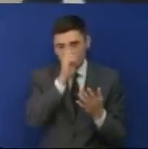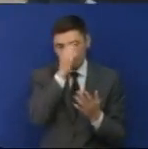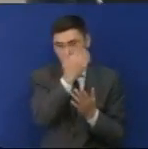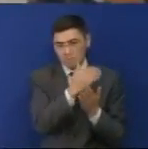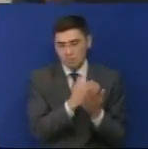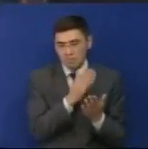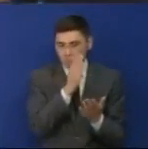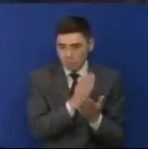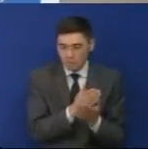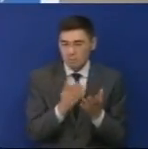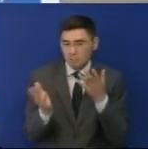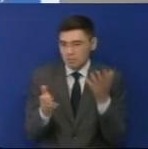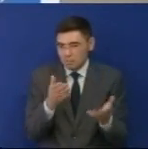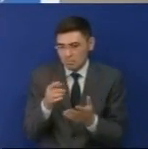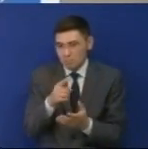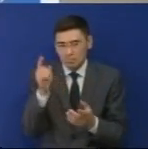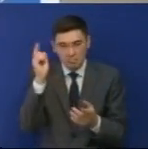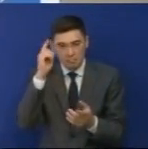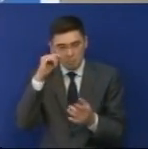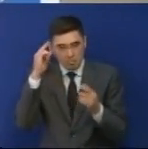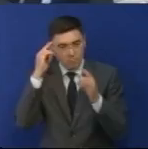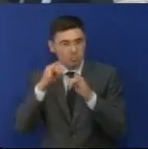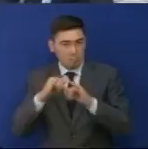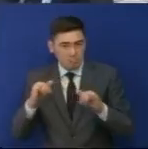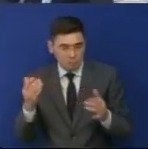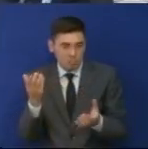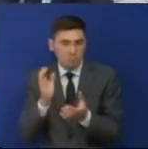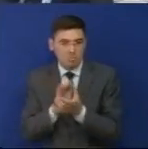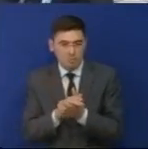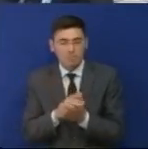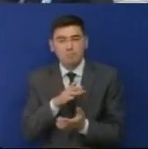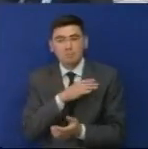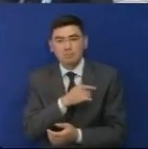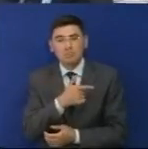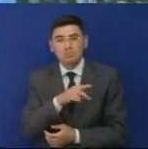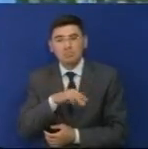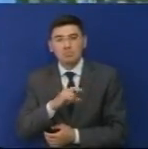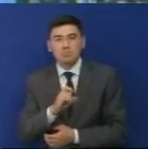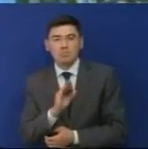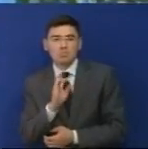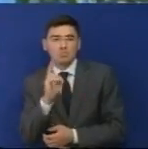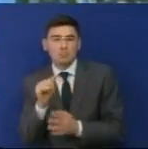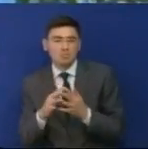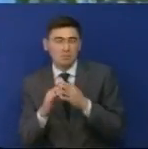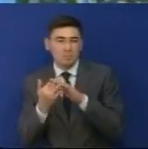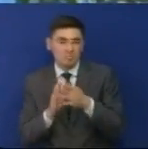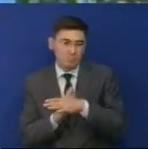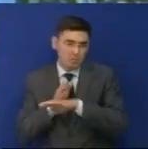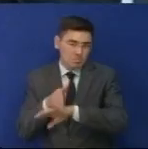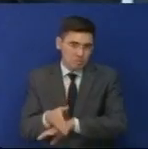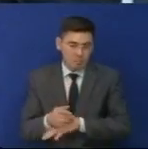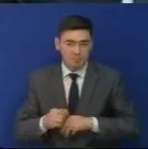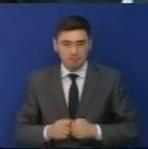«Рухани Жангру». В этот раз рабочая группа посетила село Глуховка Бескарагайского района. Вместе с молодежью члены группы обсудили новые